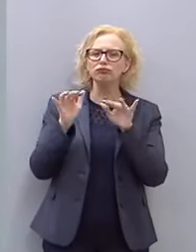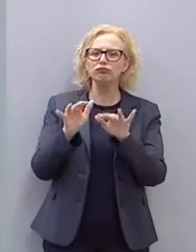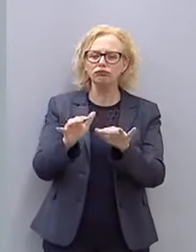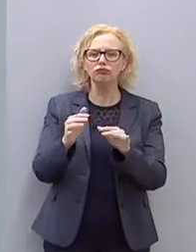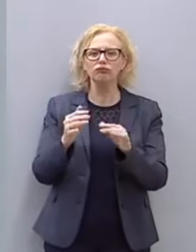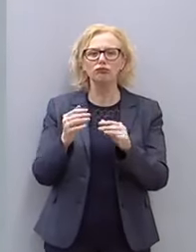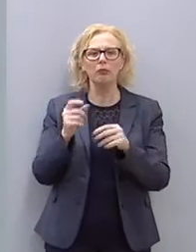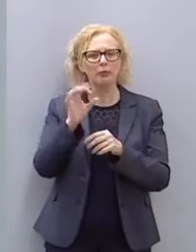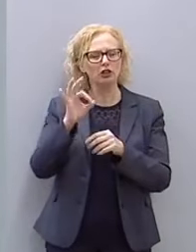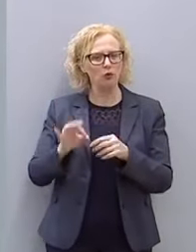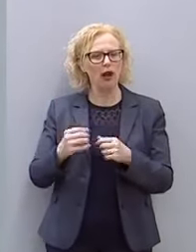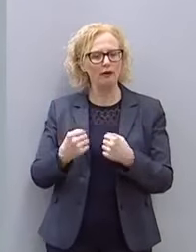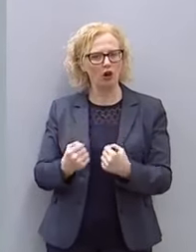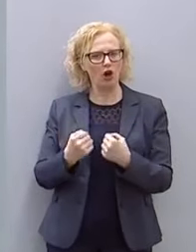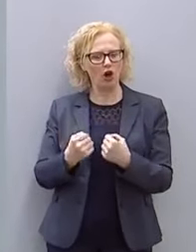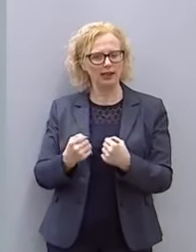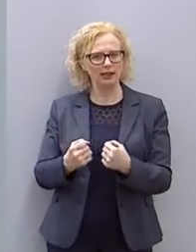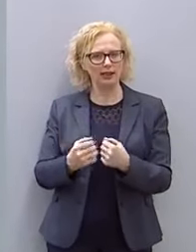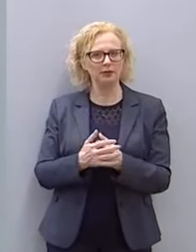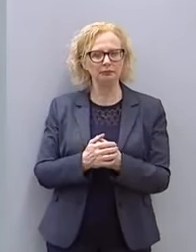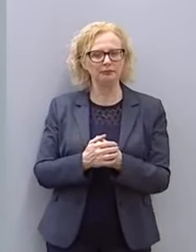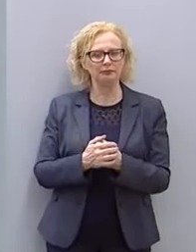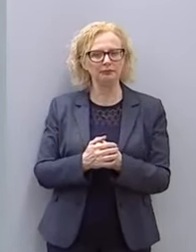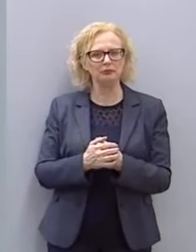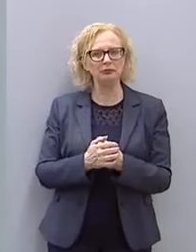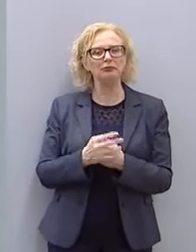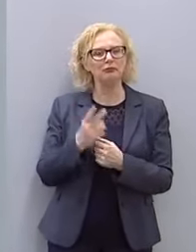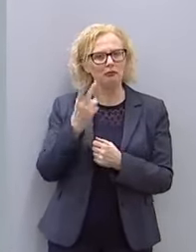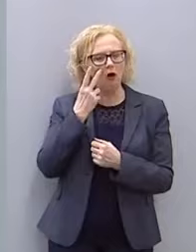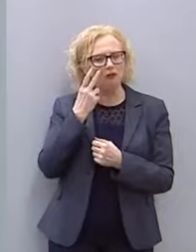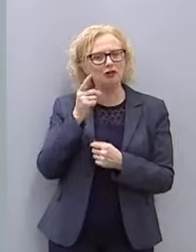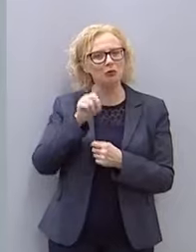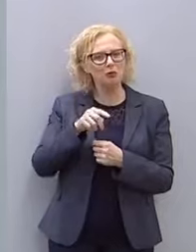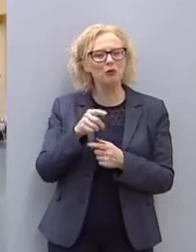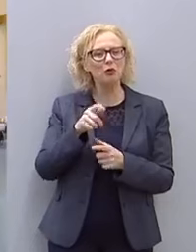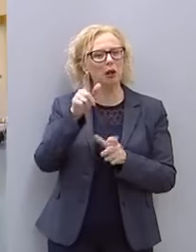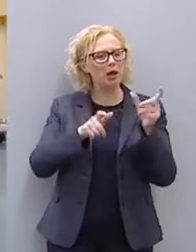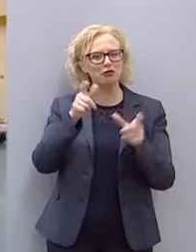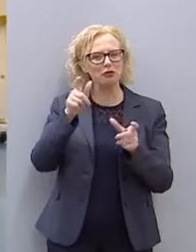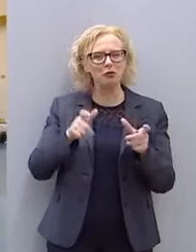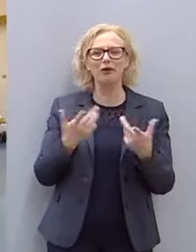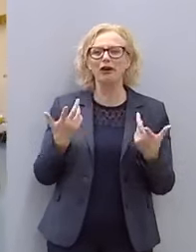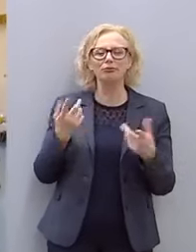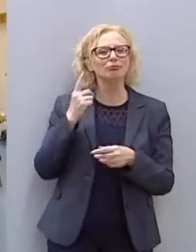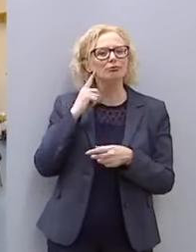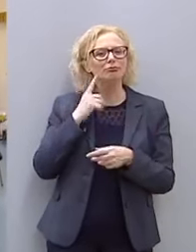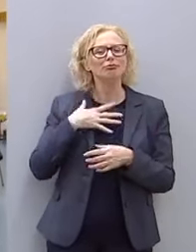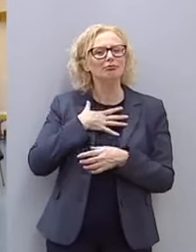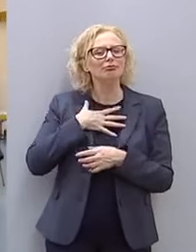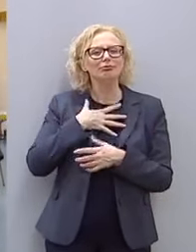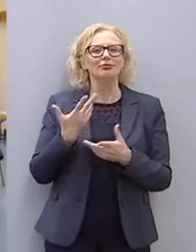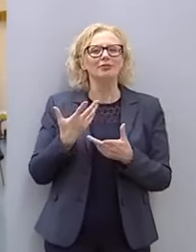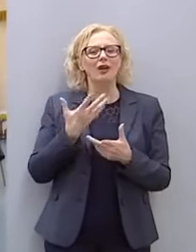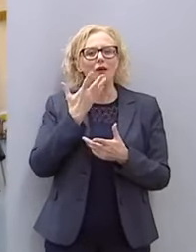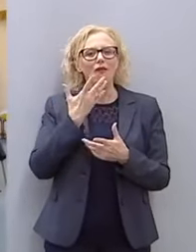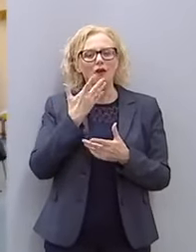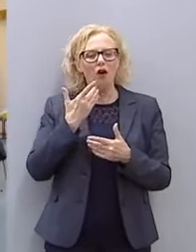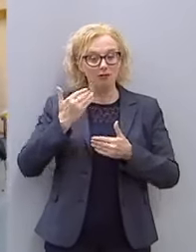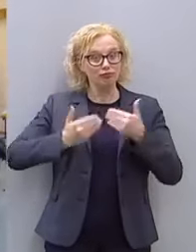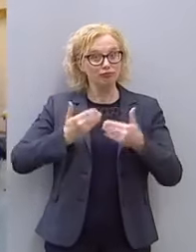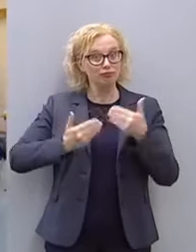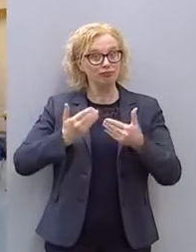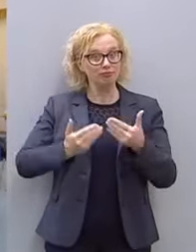questo percorso volontario ho visto anche un bel clima da parte di una comunità che vuole che vuole che voglia